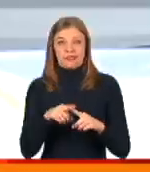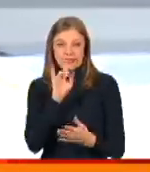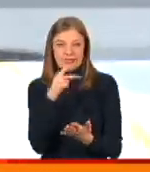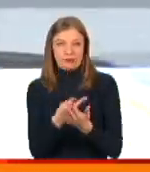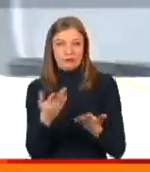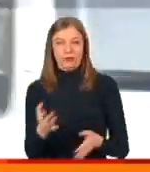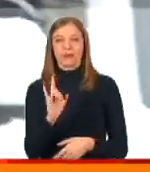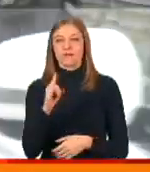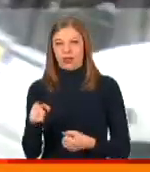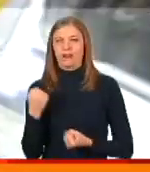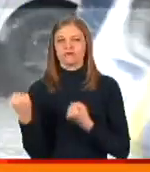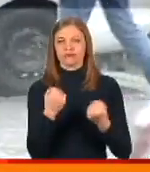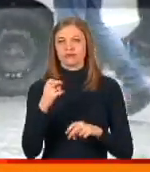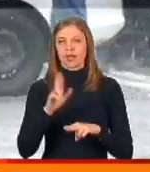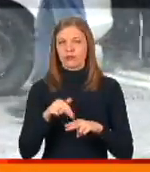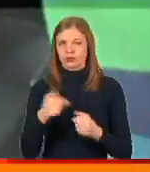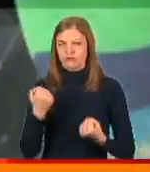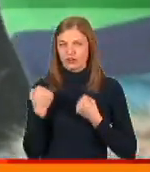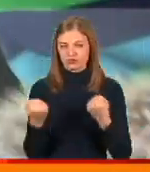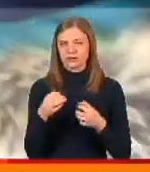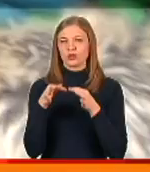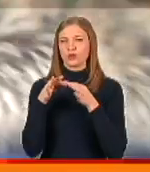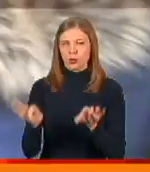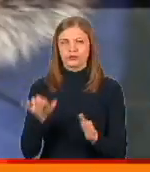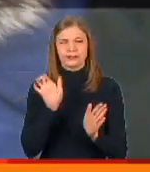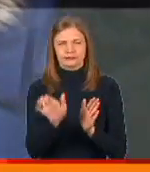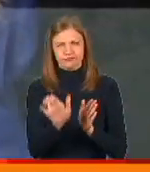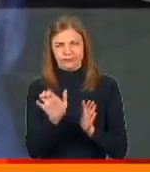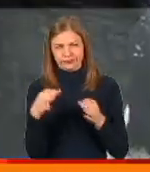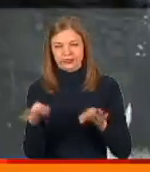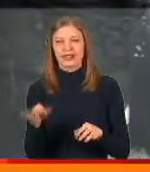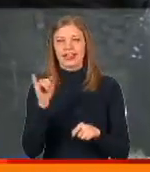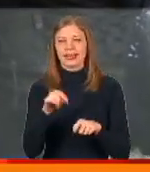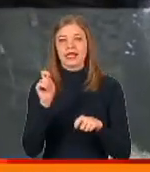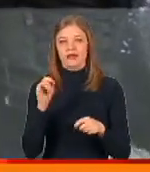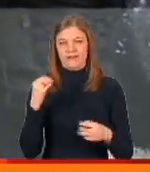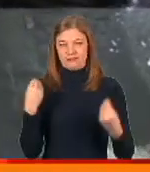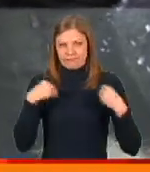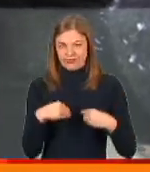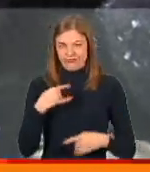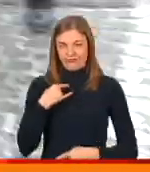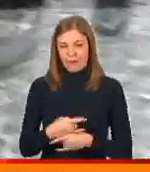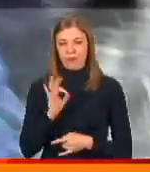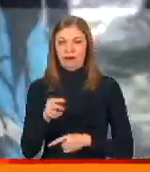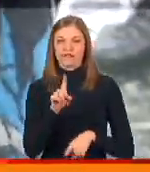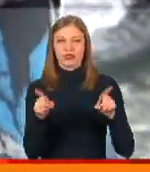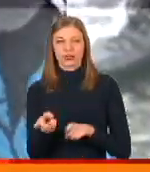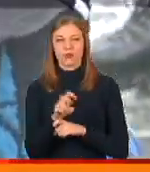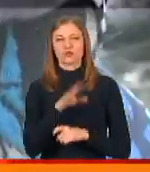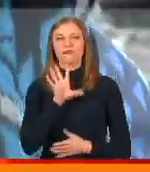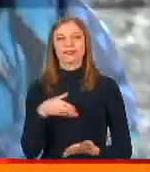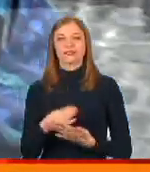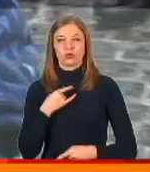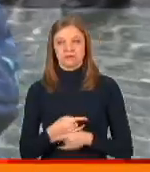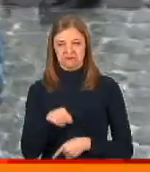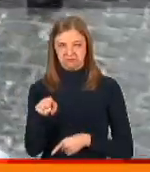демонструємо. Малечу катають на поліцейських машинах, дозволяють крякати в сирени і приміряти форму. Хоча дехто прийшов у своїй. Ти